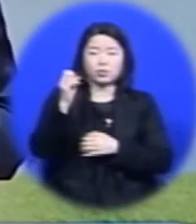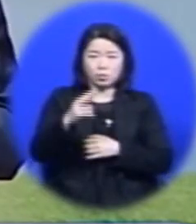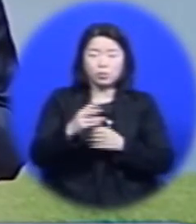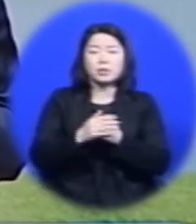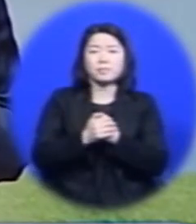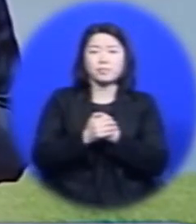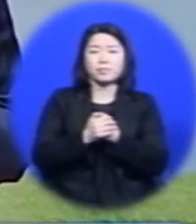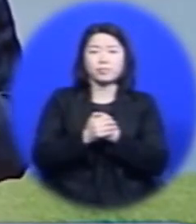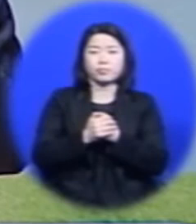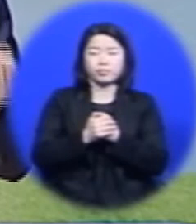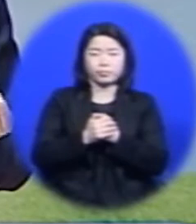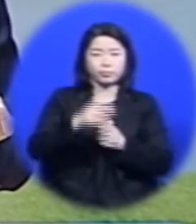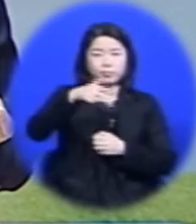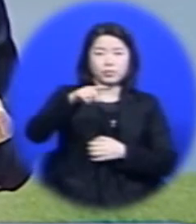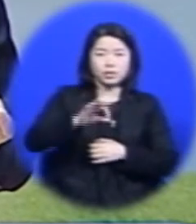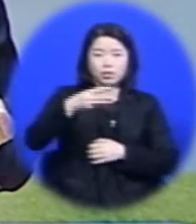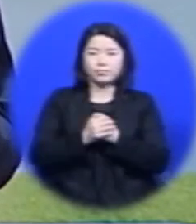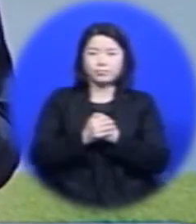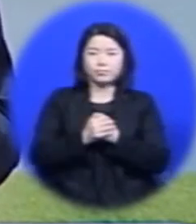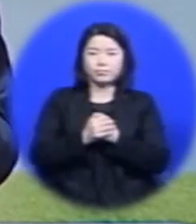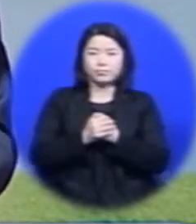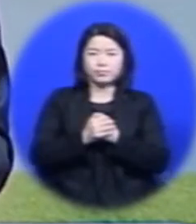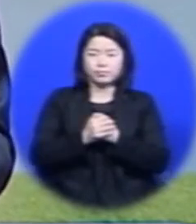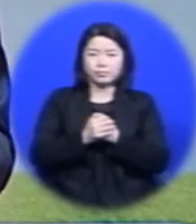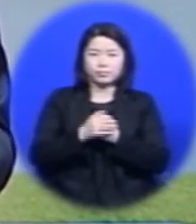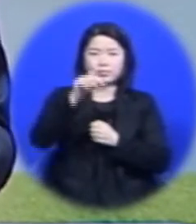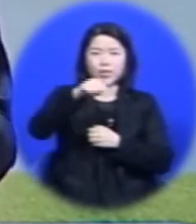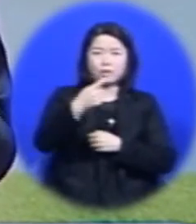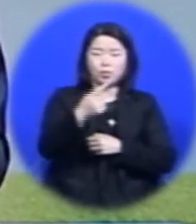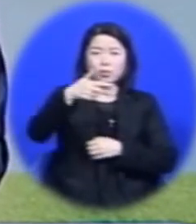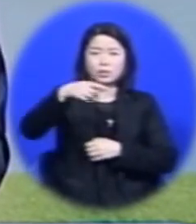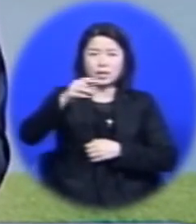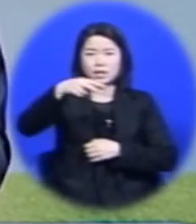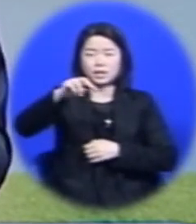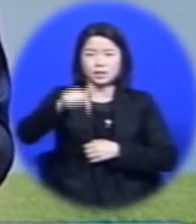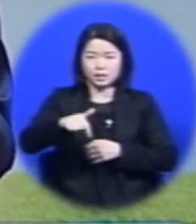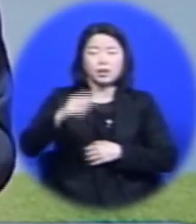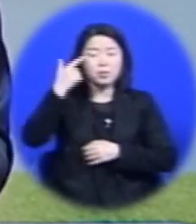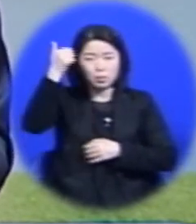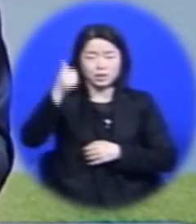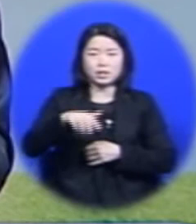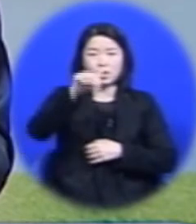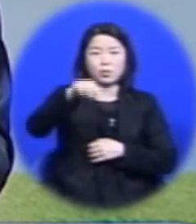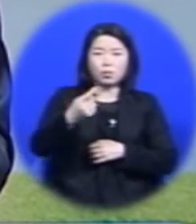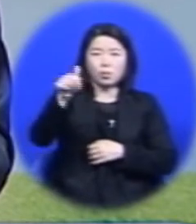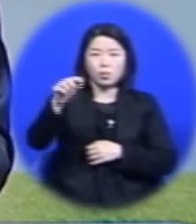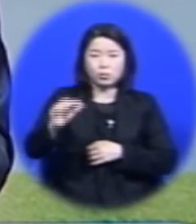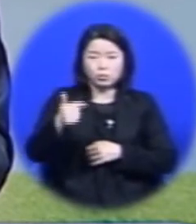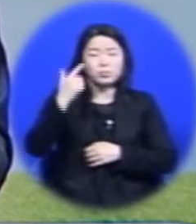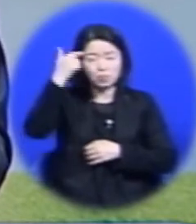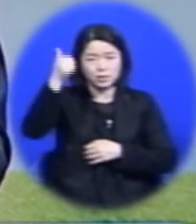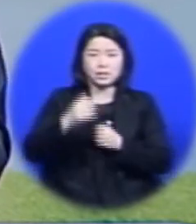그리고 정태기 목사 님 고재 씩 목사님 20010 목사님 고음 목사님